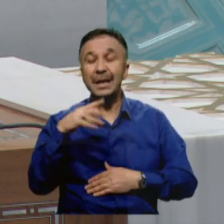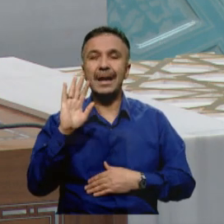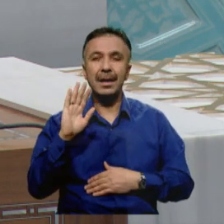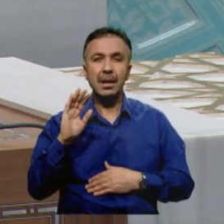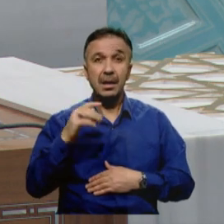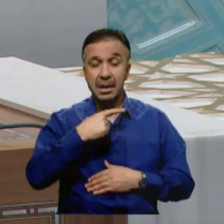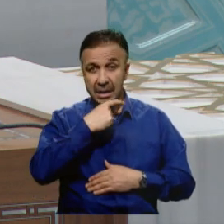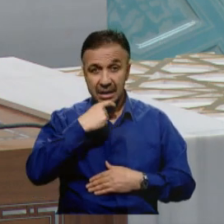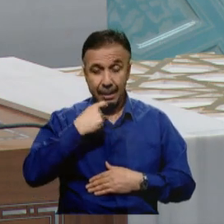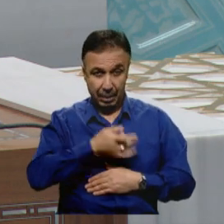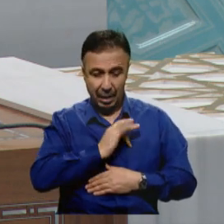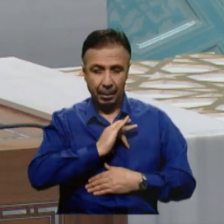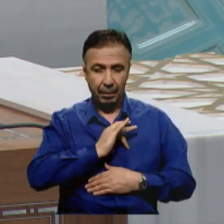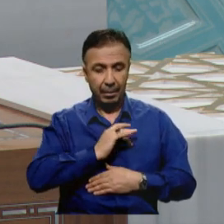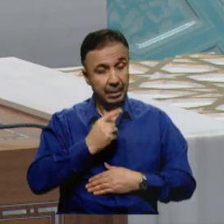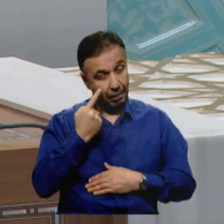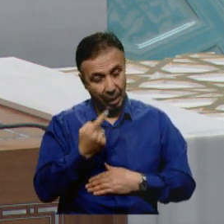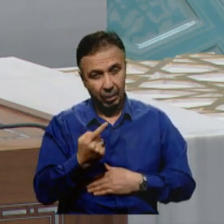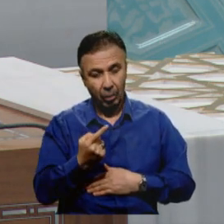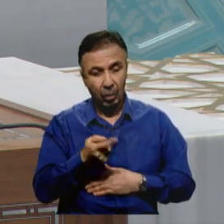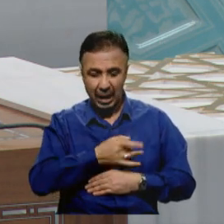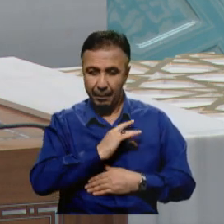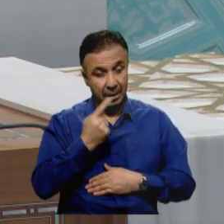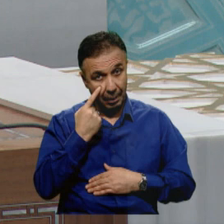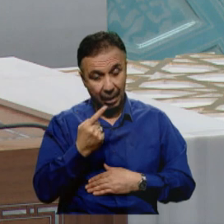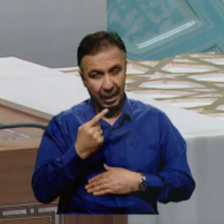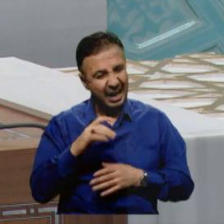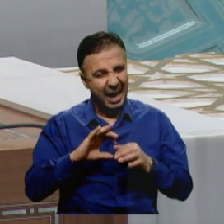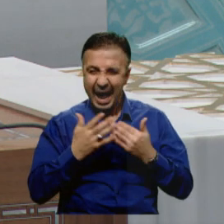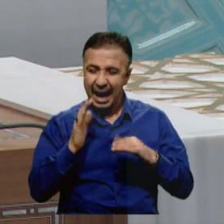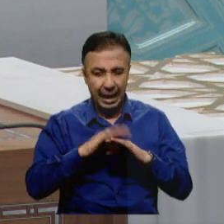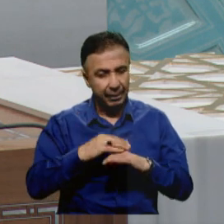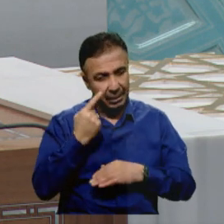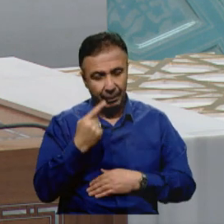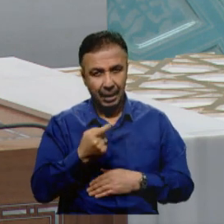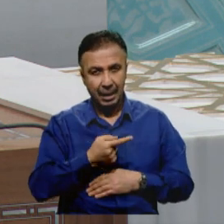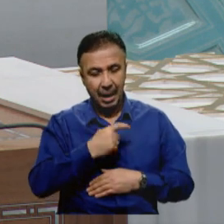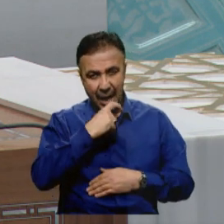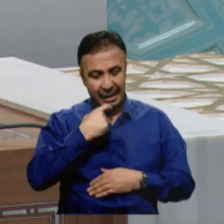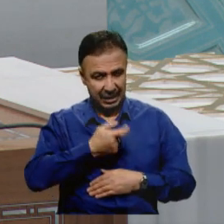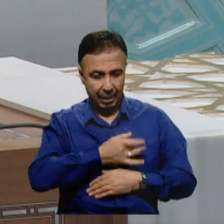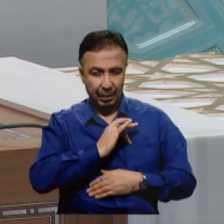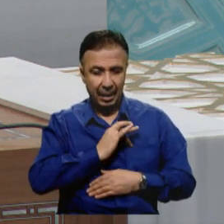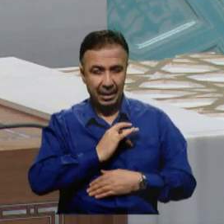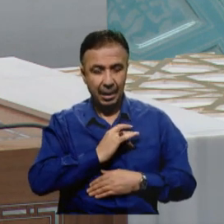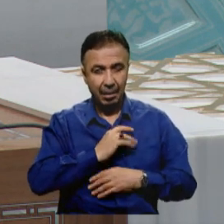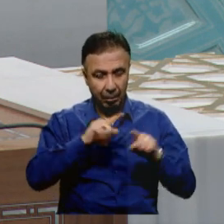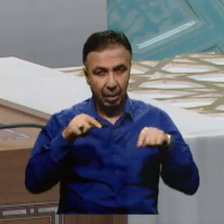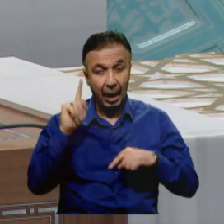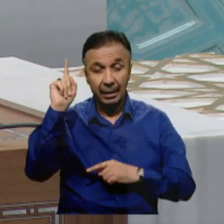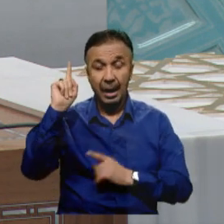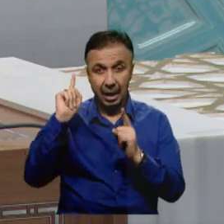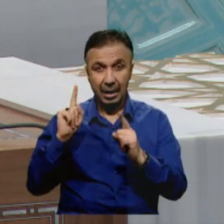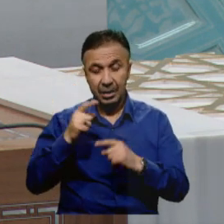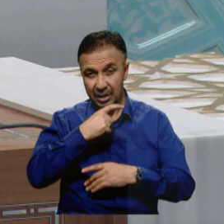bakar. O samimiyete dayanarak neler yaptığınıza bakar diyor. Ve samimiyetin alanlarını ifade ediyor. Allah'a karşı